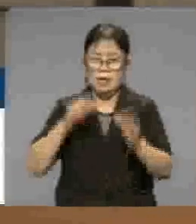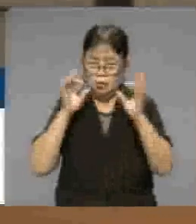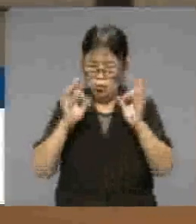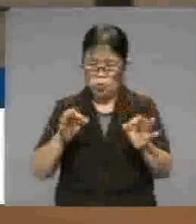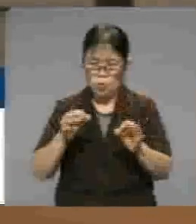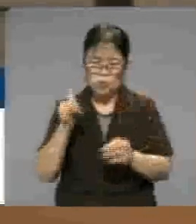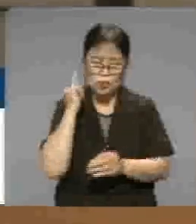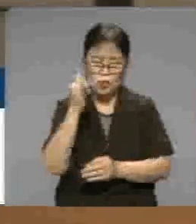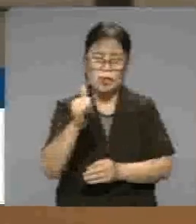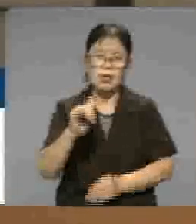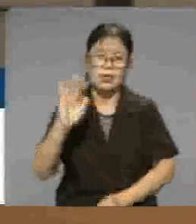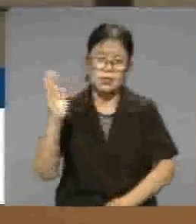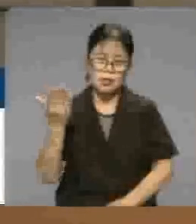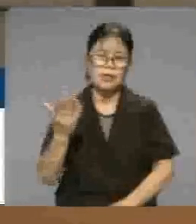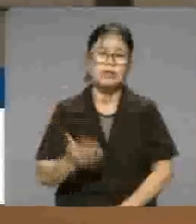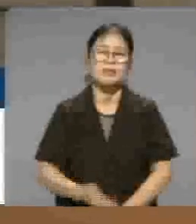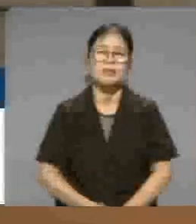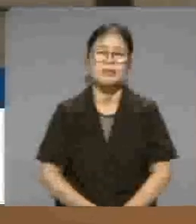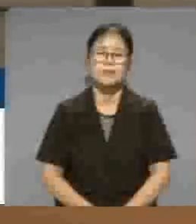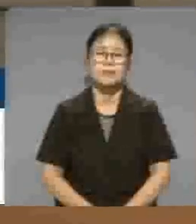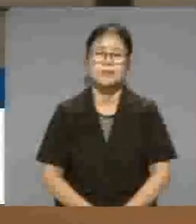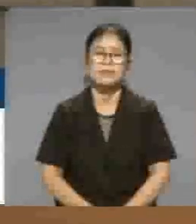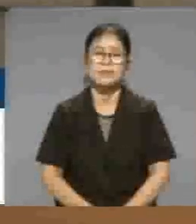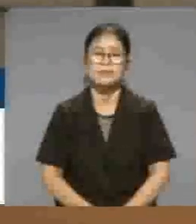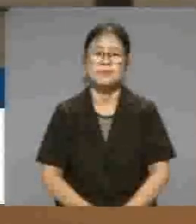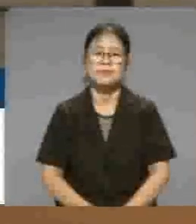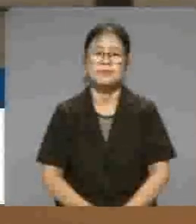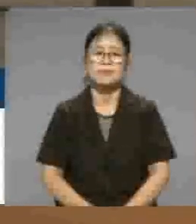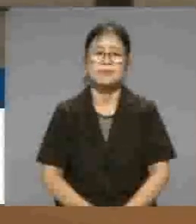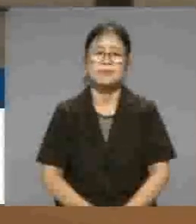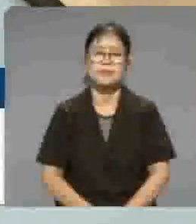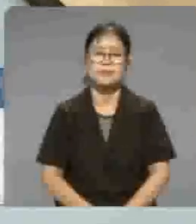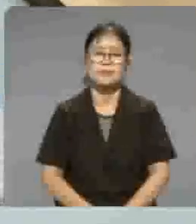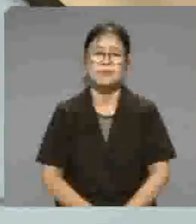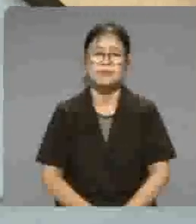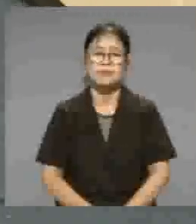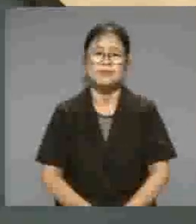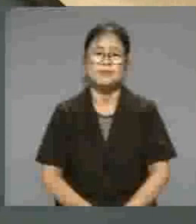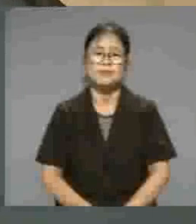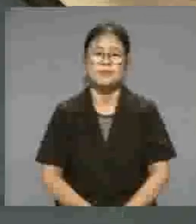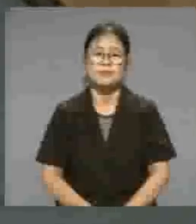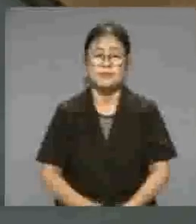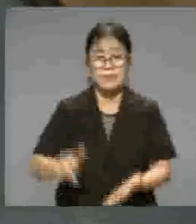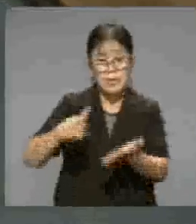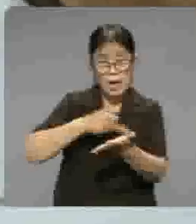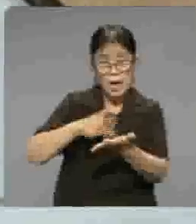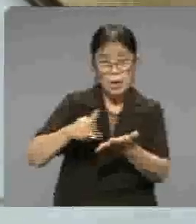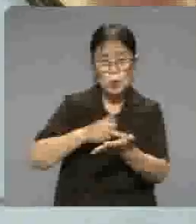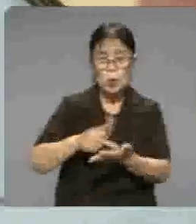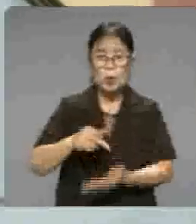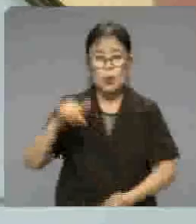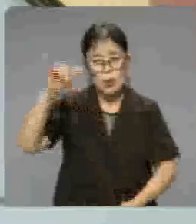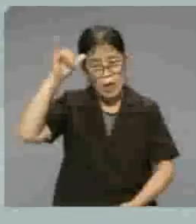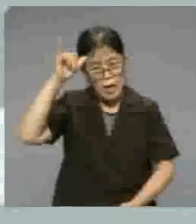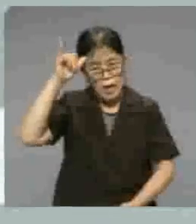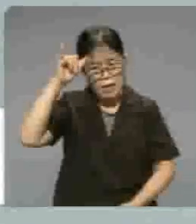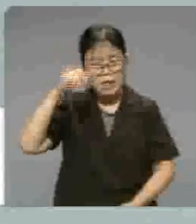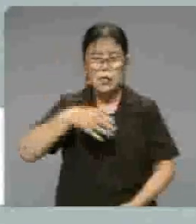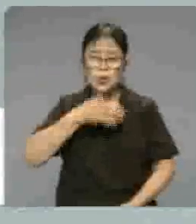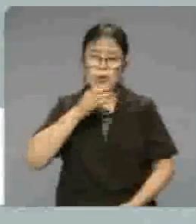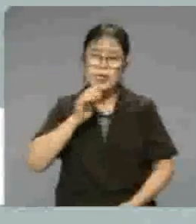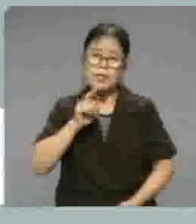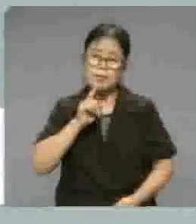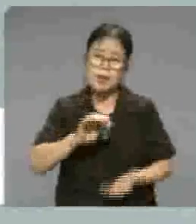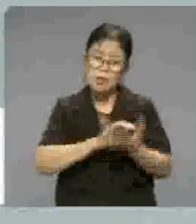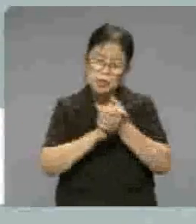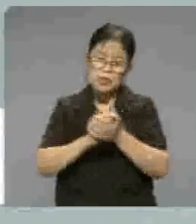긴급복지하는 쪽에 한번 알아보겠다고 연락을 하게 되었어요. 카카오톡, AI 노인 말벗 서비스 등과